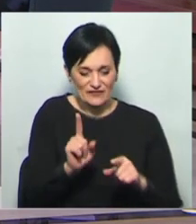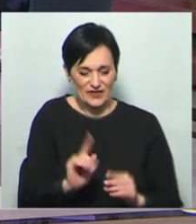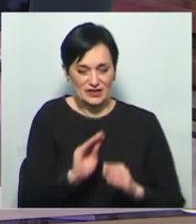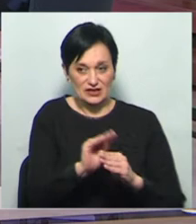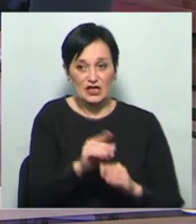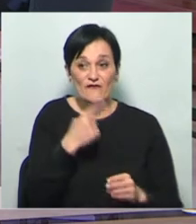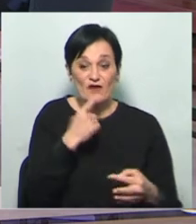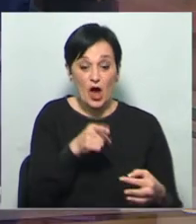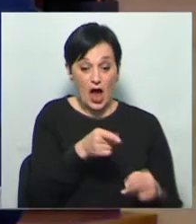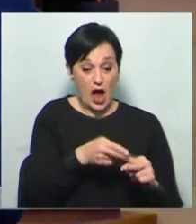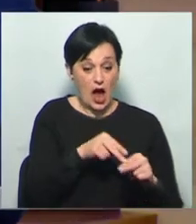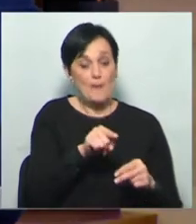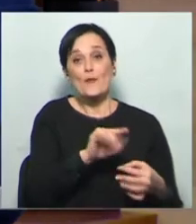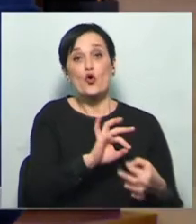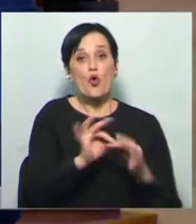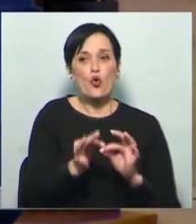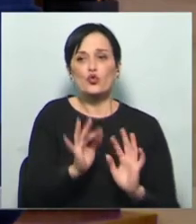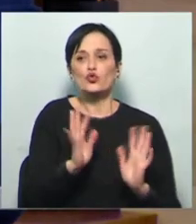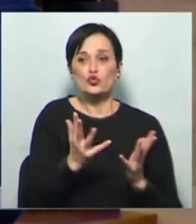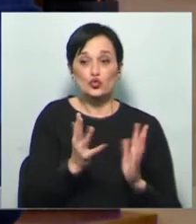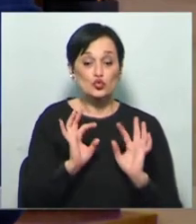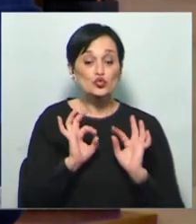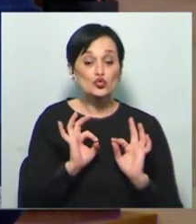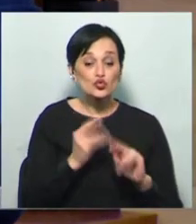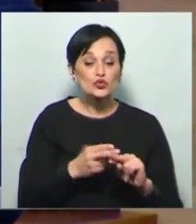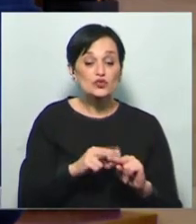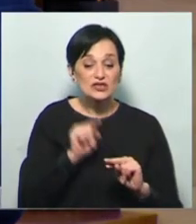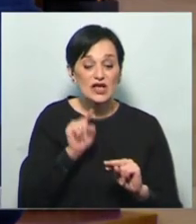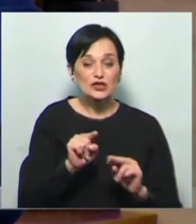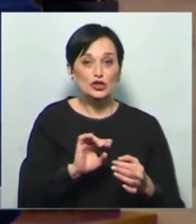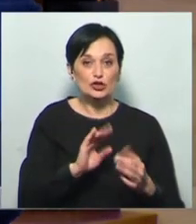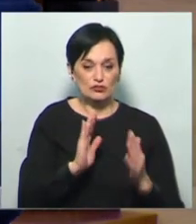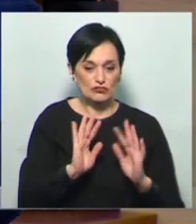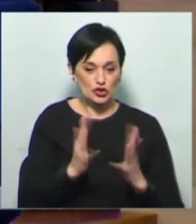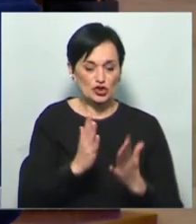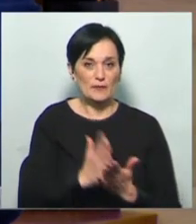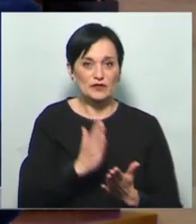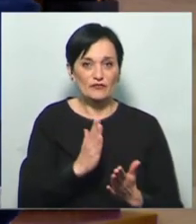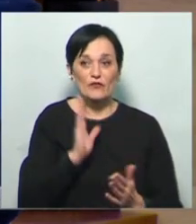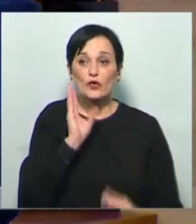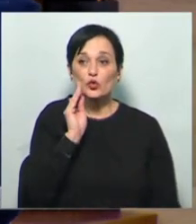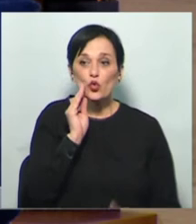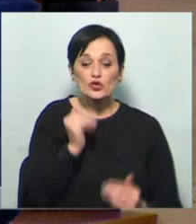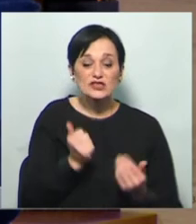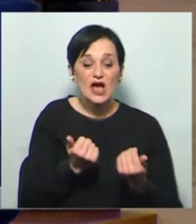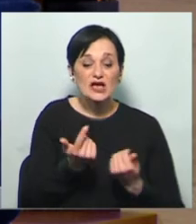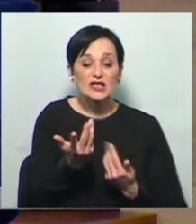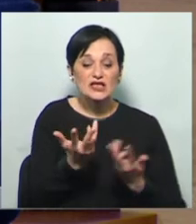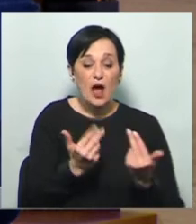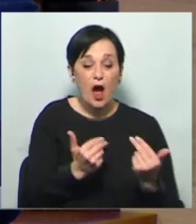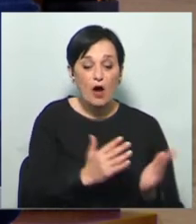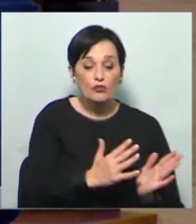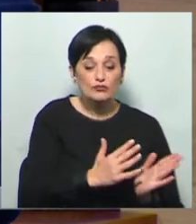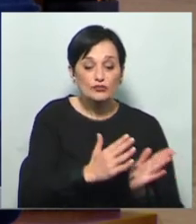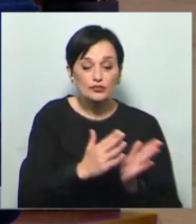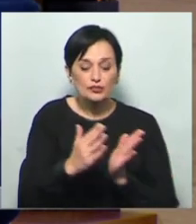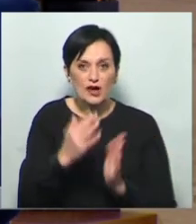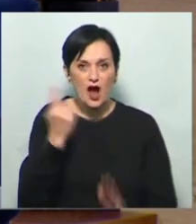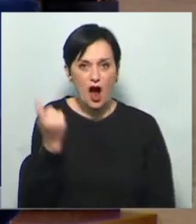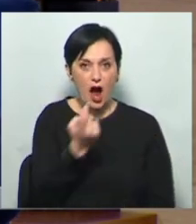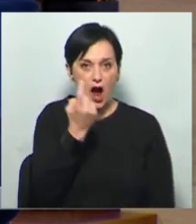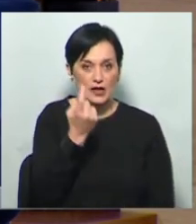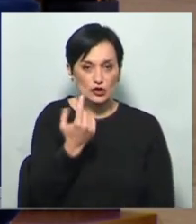ამ კონკრეტულ შემთხვევაზე ზუსტად ის შემთხვევა არის, როდესაც რაოდენობა გადადის ხარესხში.